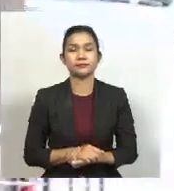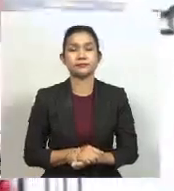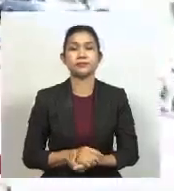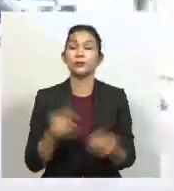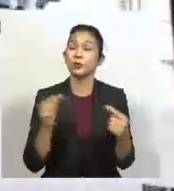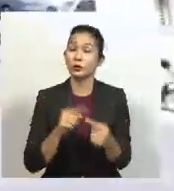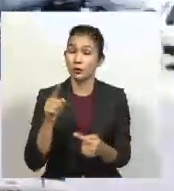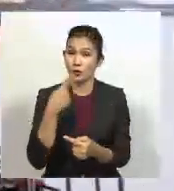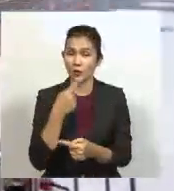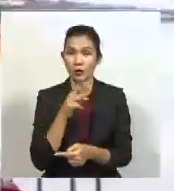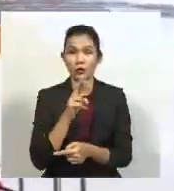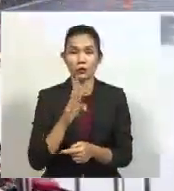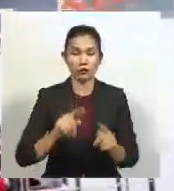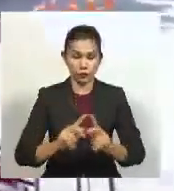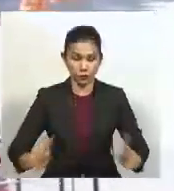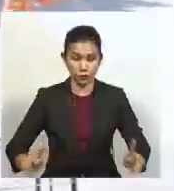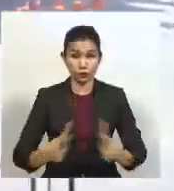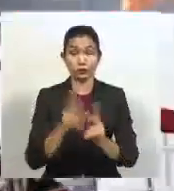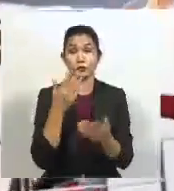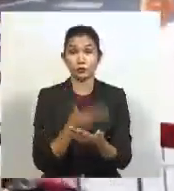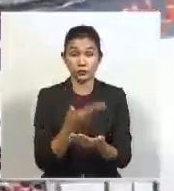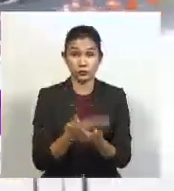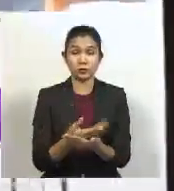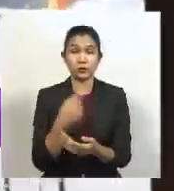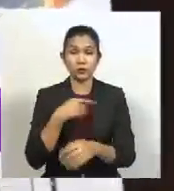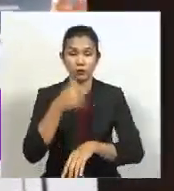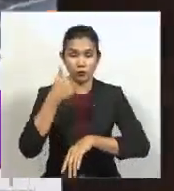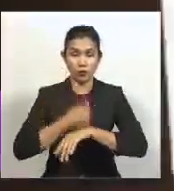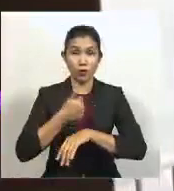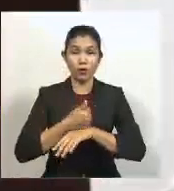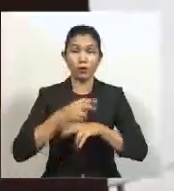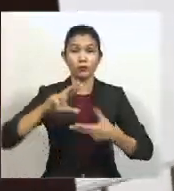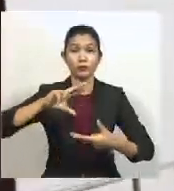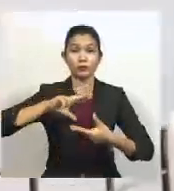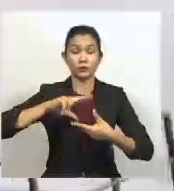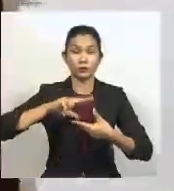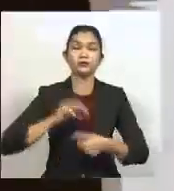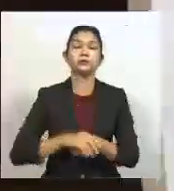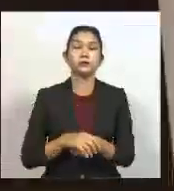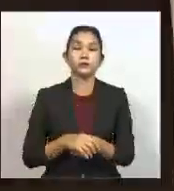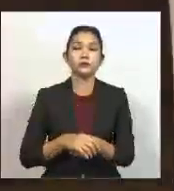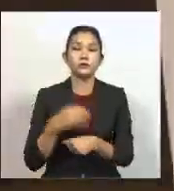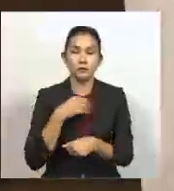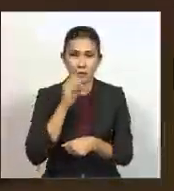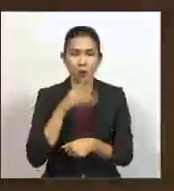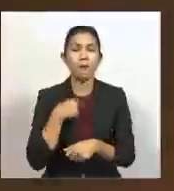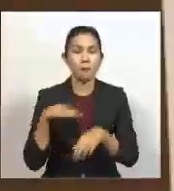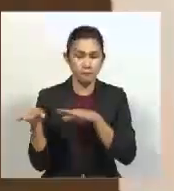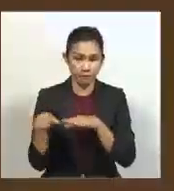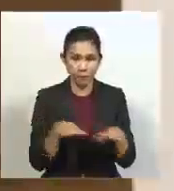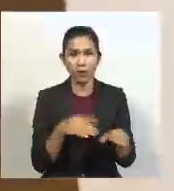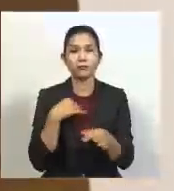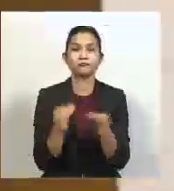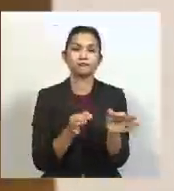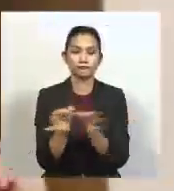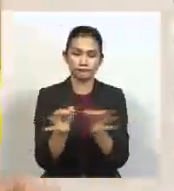นายอุตมสาวนายนรัฐมนตรีว่าการกระทรวงการคลังค่ะในฐานะหัวหน้าพรรคพลังประชารัฐก็บอกว่ามีความพร้อมอย่างยิ่งนะ